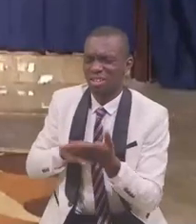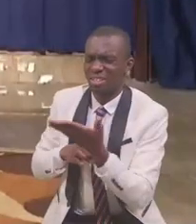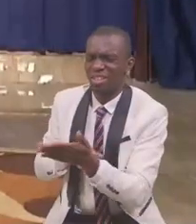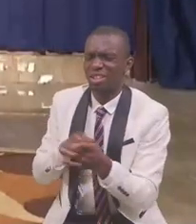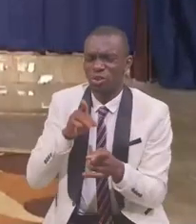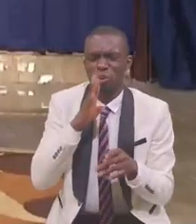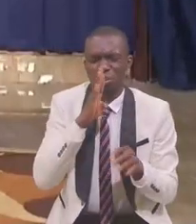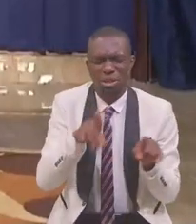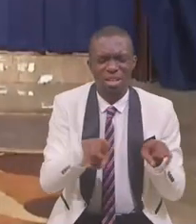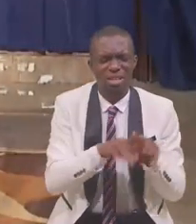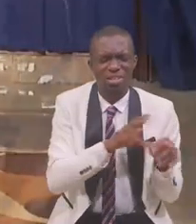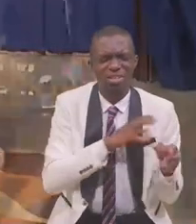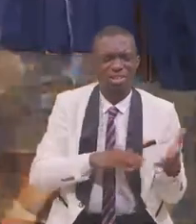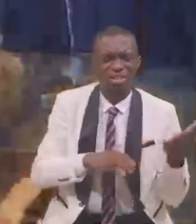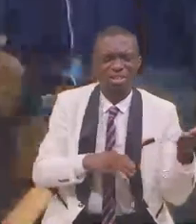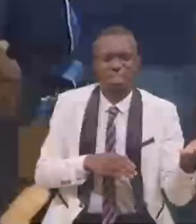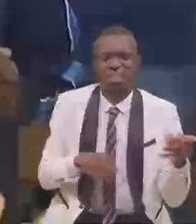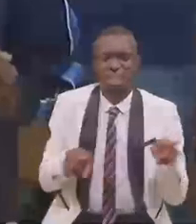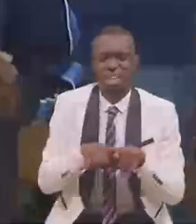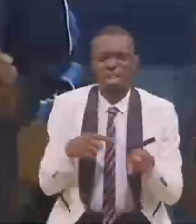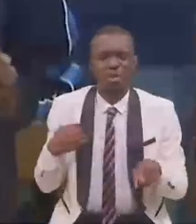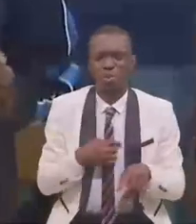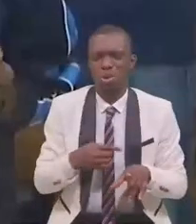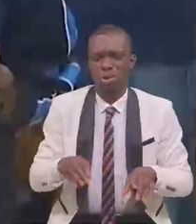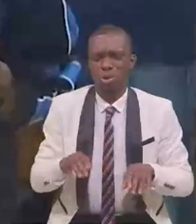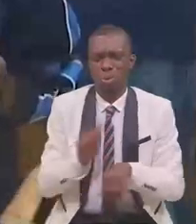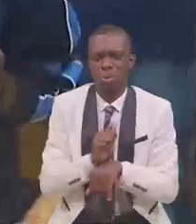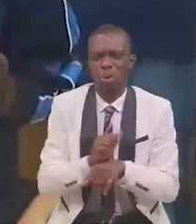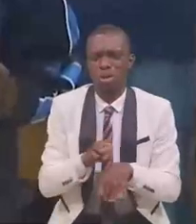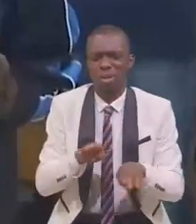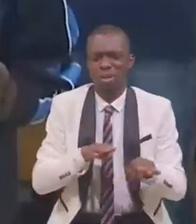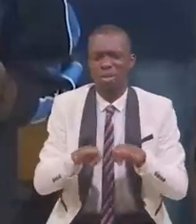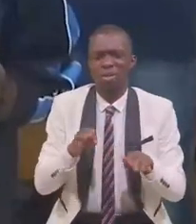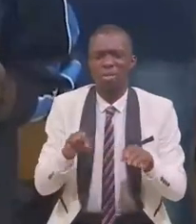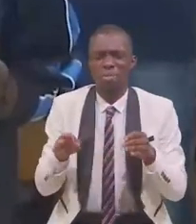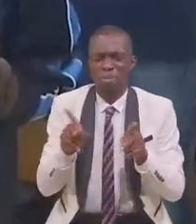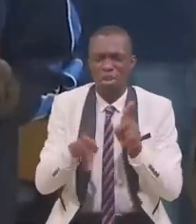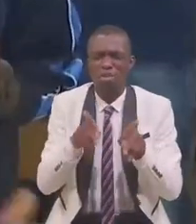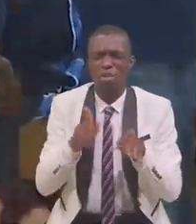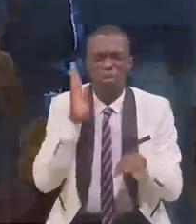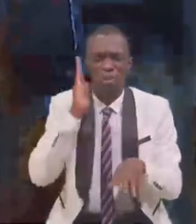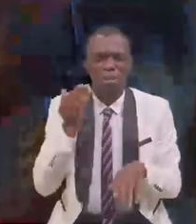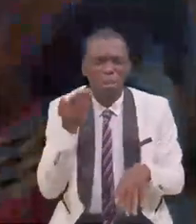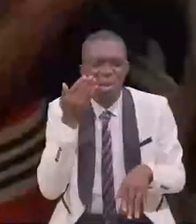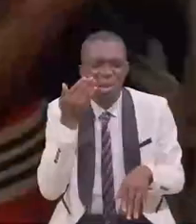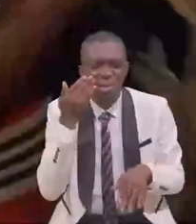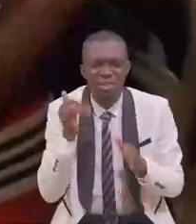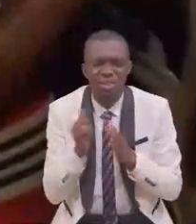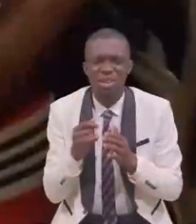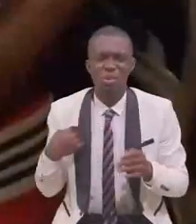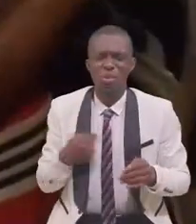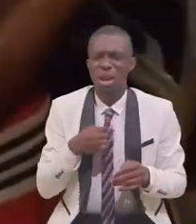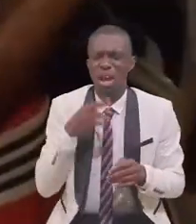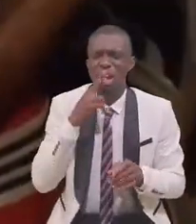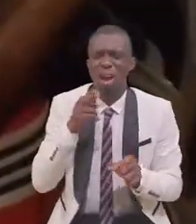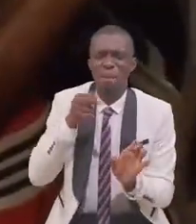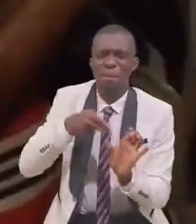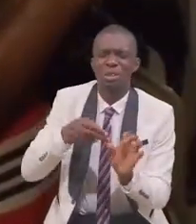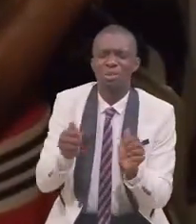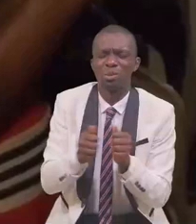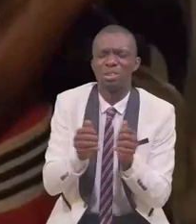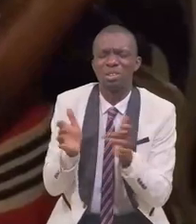comme vous marchez. Que les gens disent qu'il a été avec le Seigneur. Elle a été avec Jésus-Christ. Seigneur, nous prions que le vrai caractère